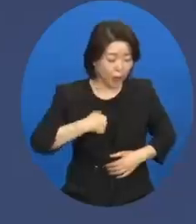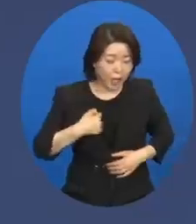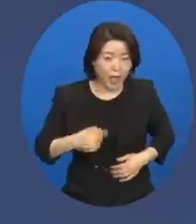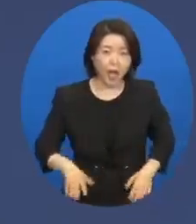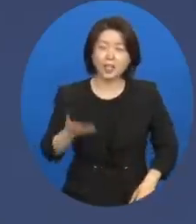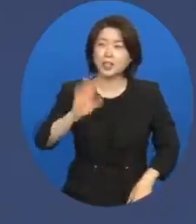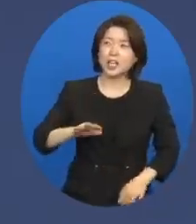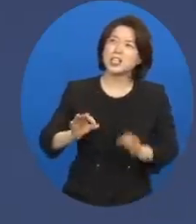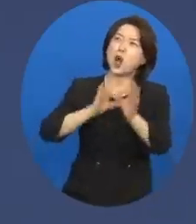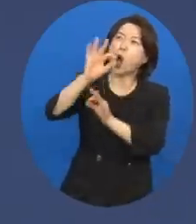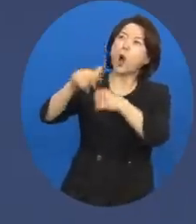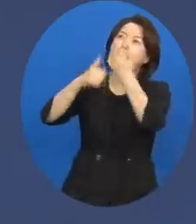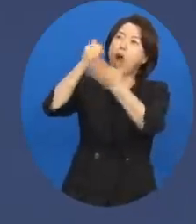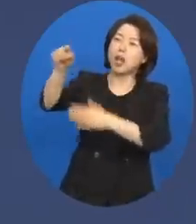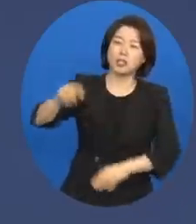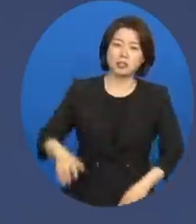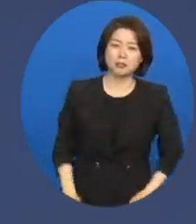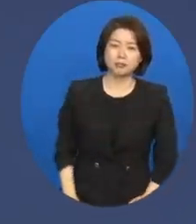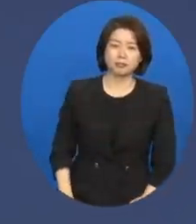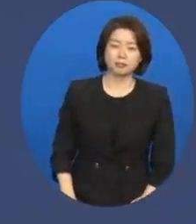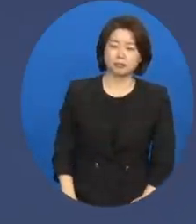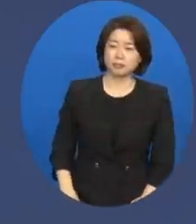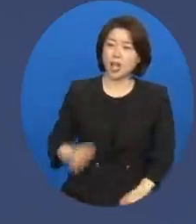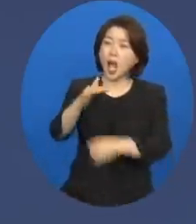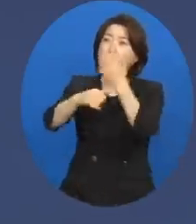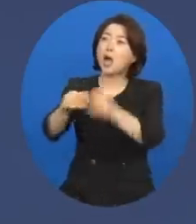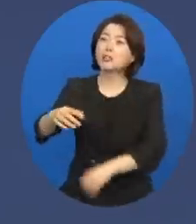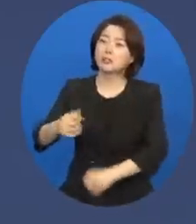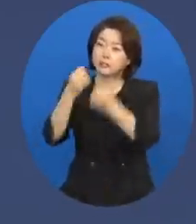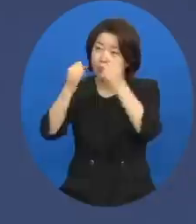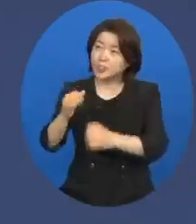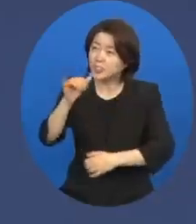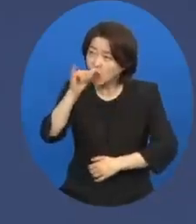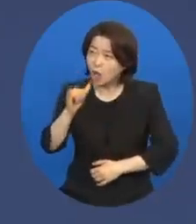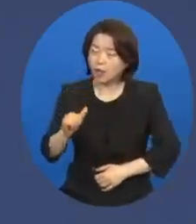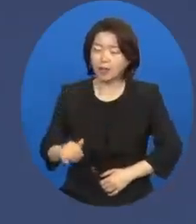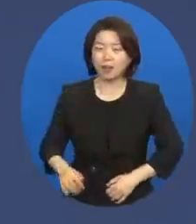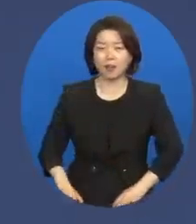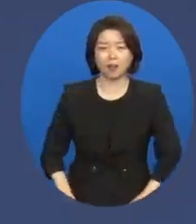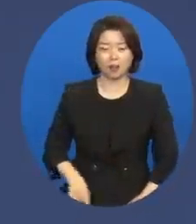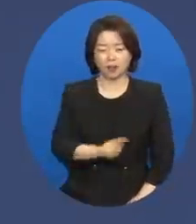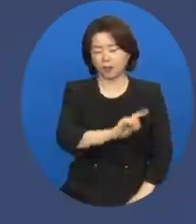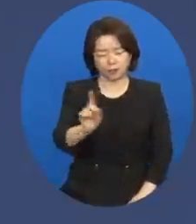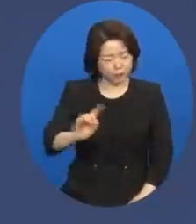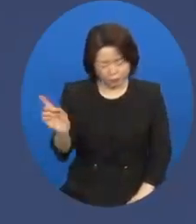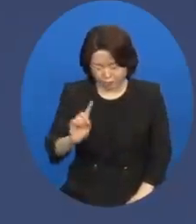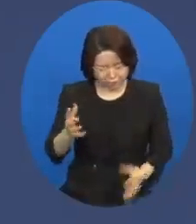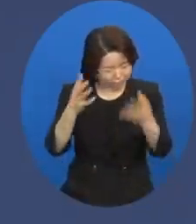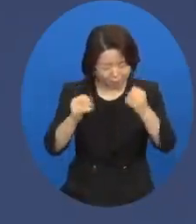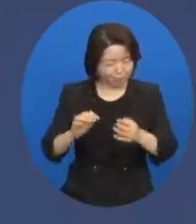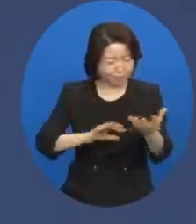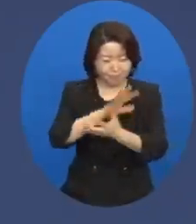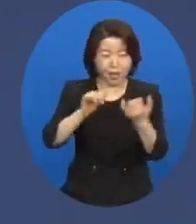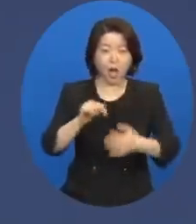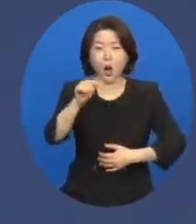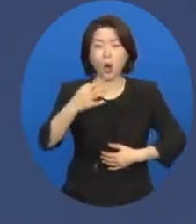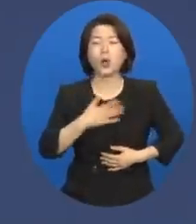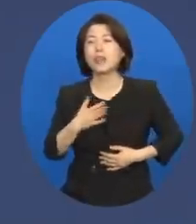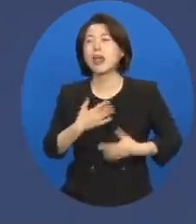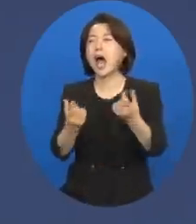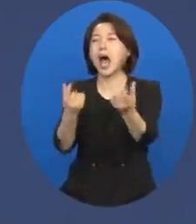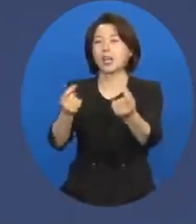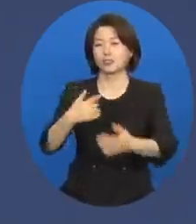영원하신 하나님 호적 정리를 하려고 난리야. 하여튼 별짓을 다 했어. 거기에 나도 있었잖아. 나도